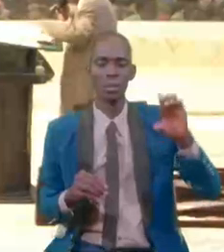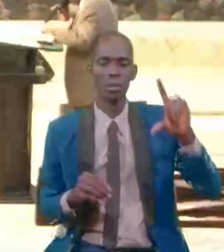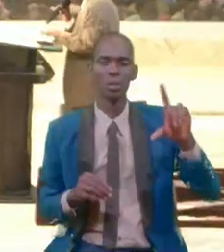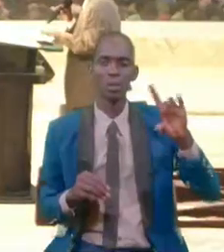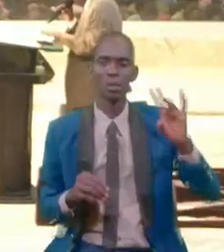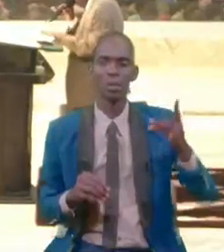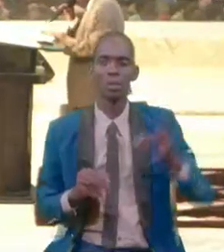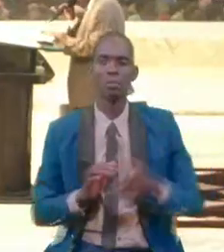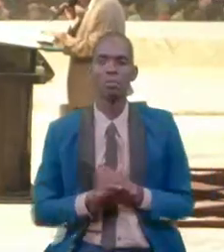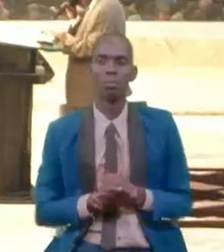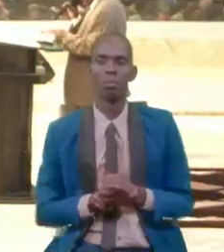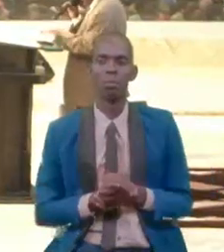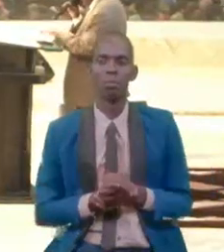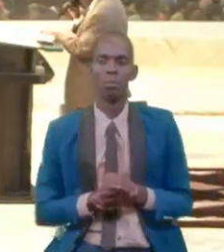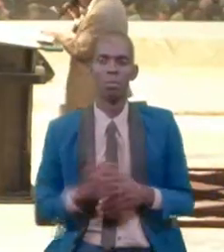Ecclésiaste 8.